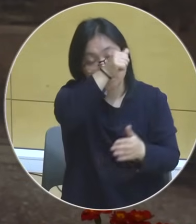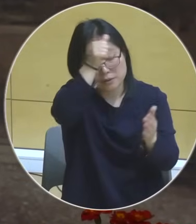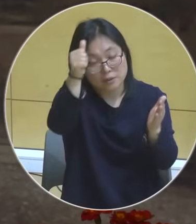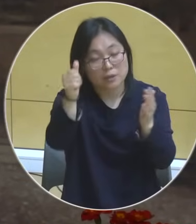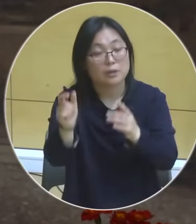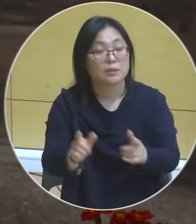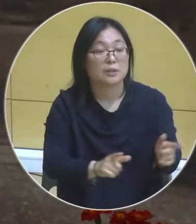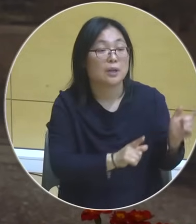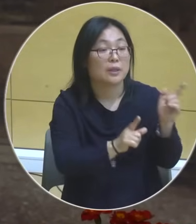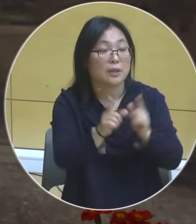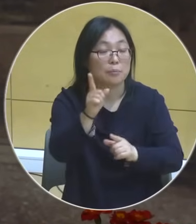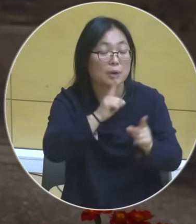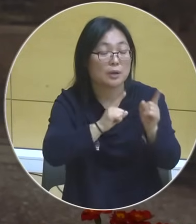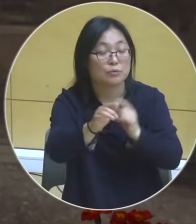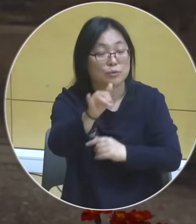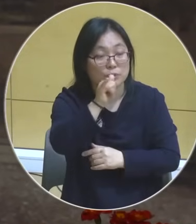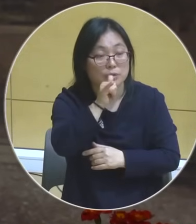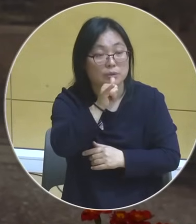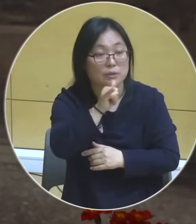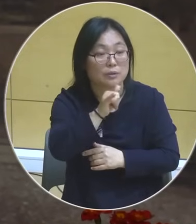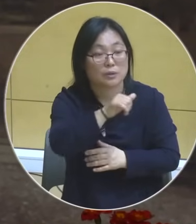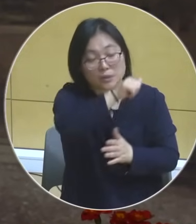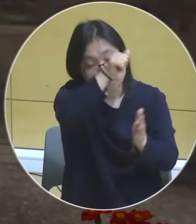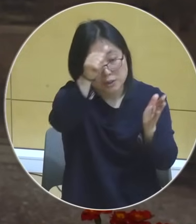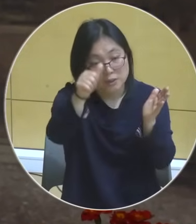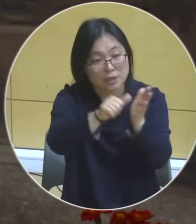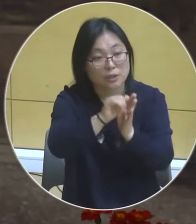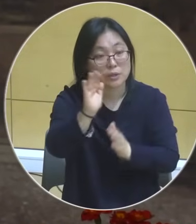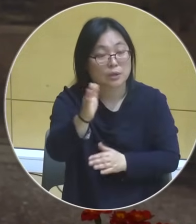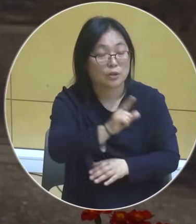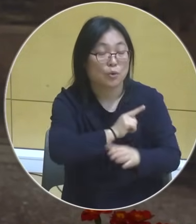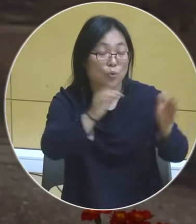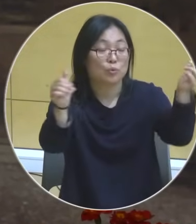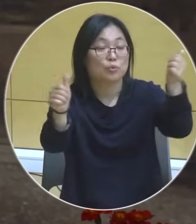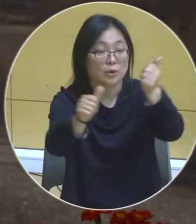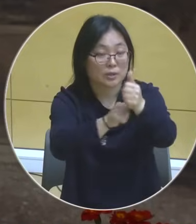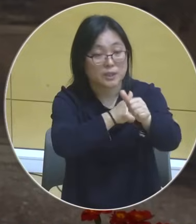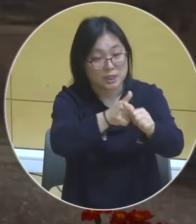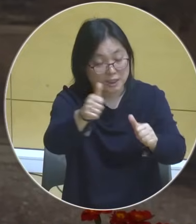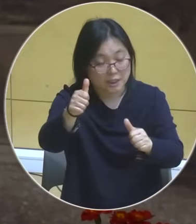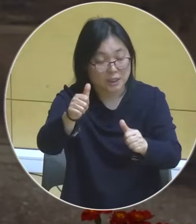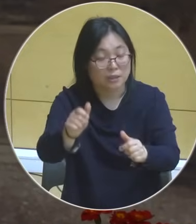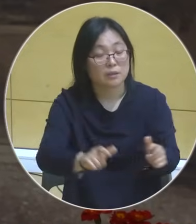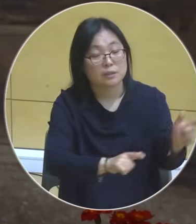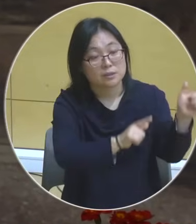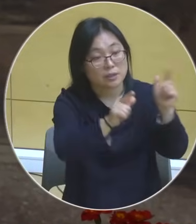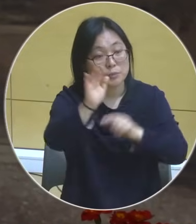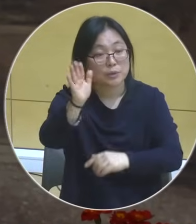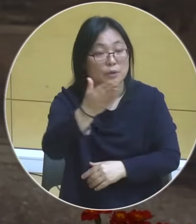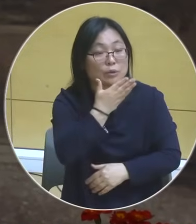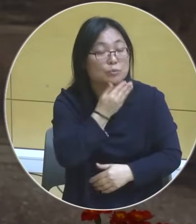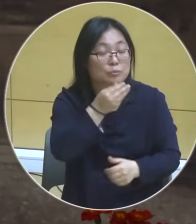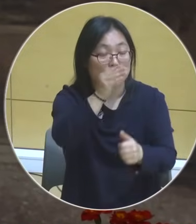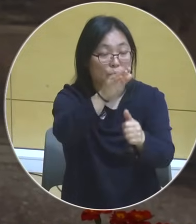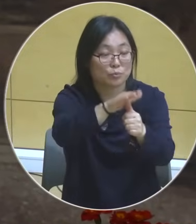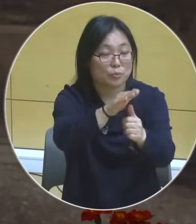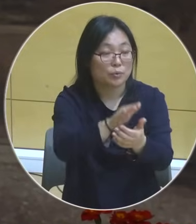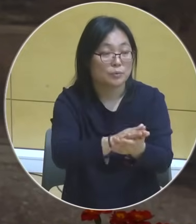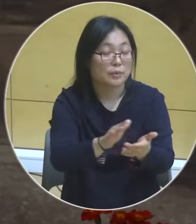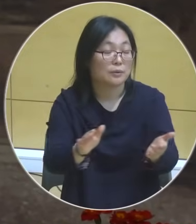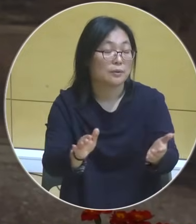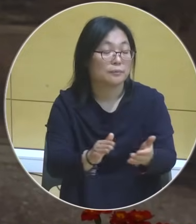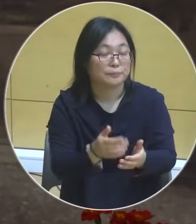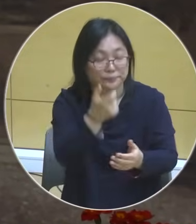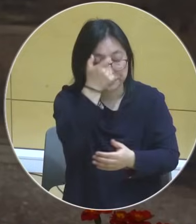살았노라고 이야기할 수 있는 보석과 같은 인생 되기를, 요소와 같은 승리의 삶 되기를 주님 이름으로 축복합니다.